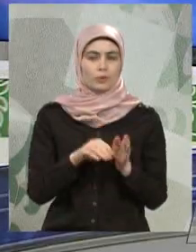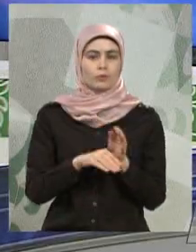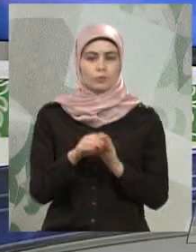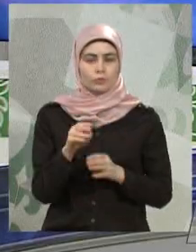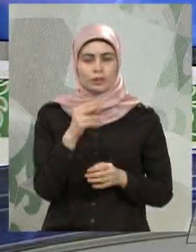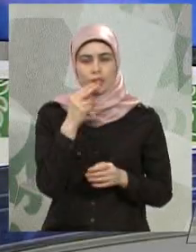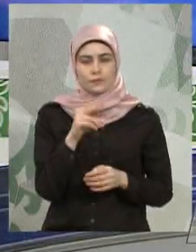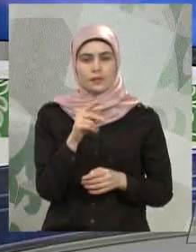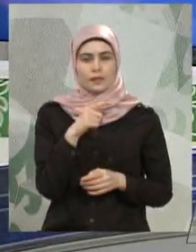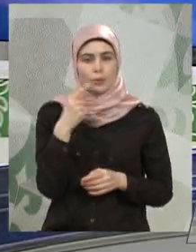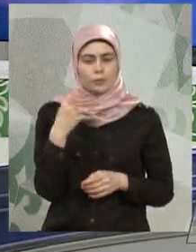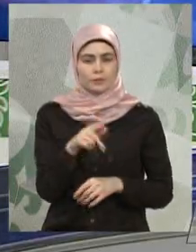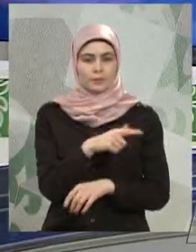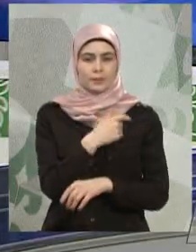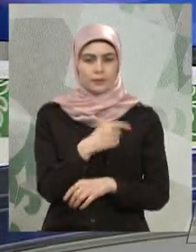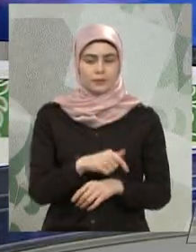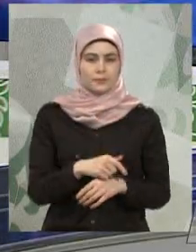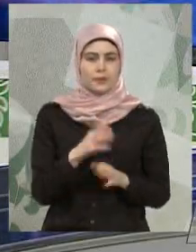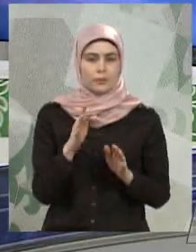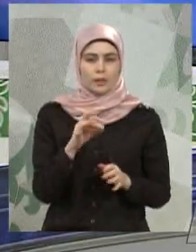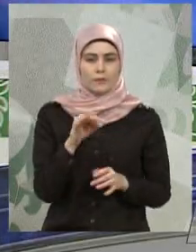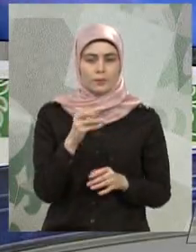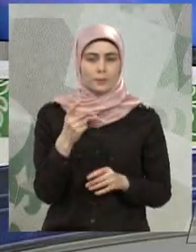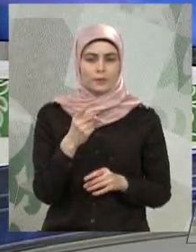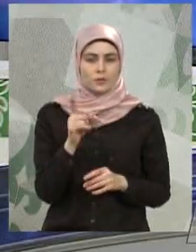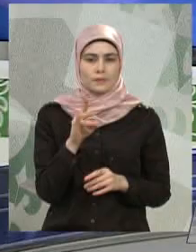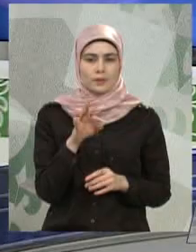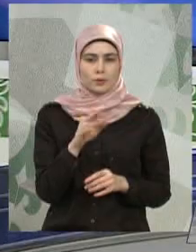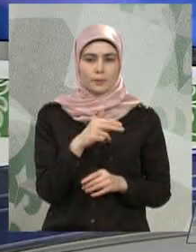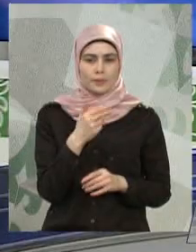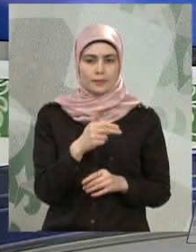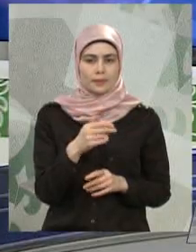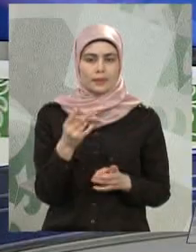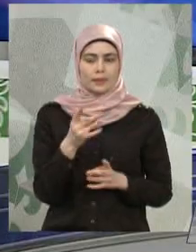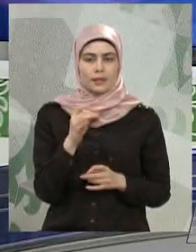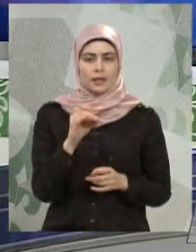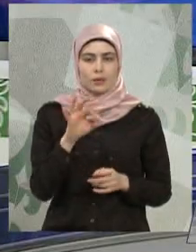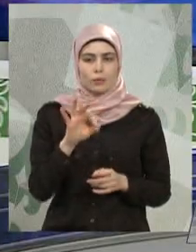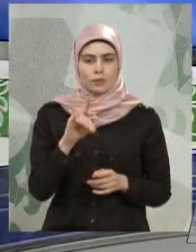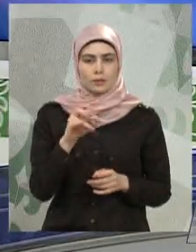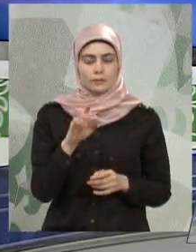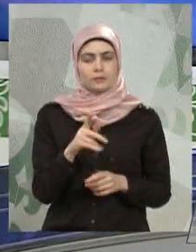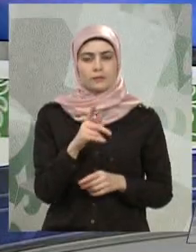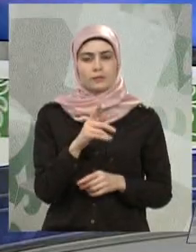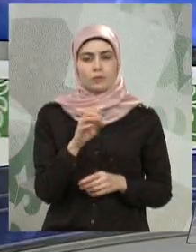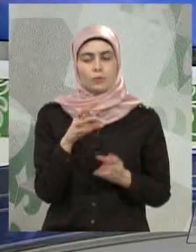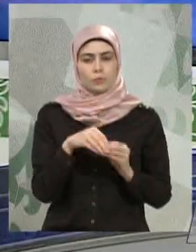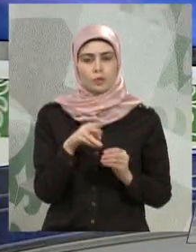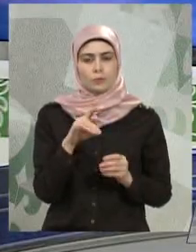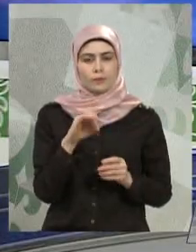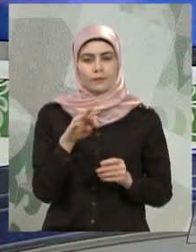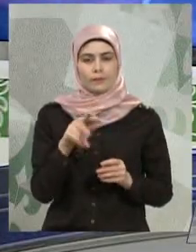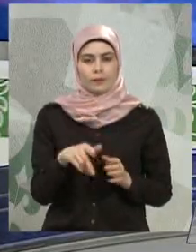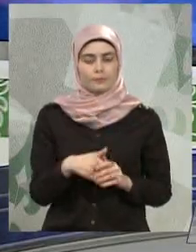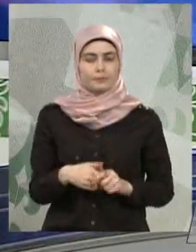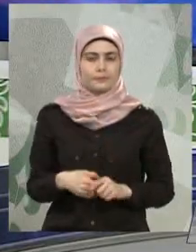медицину. В частности, предстоит провести реформу первичного звена медицины, то есть реорганизовать работу больниц общего профиля. Ирина Цичуева